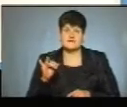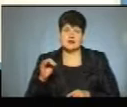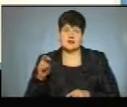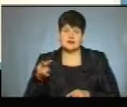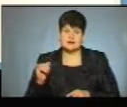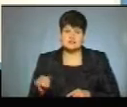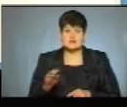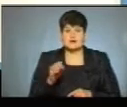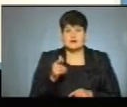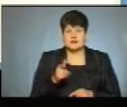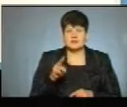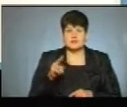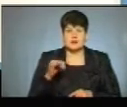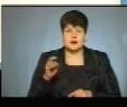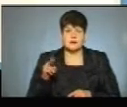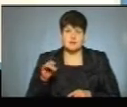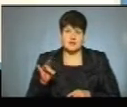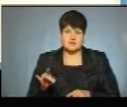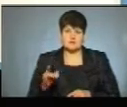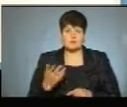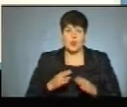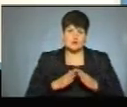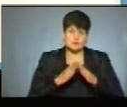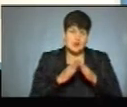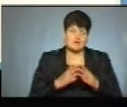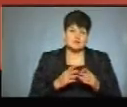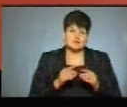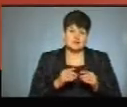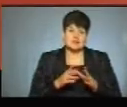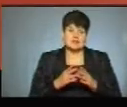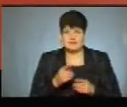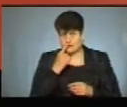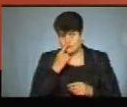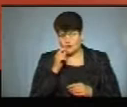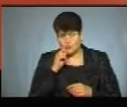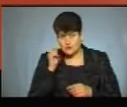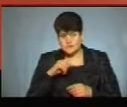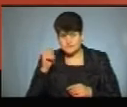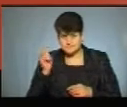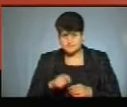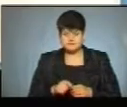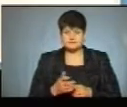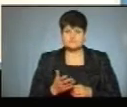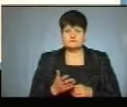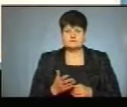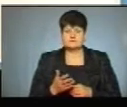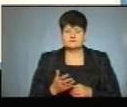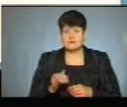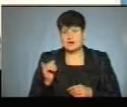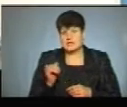Гайді Пайпер Стефанишин, космонавта, яка от якраз недавно в Україні була, яка українка.